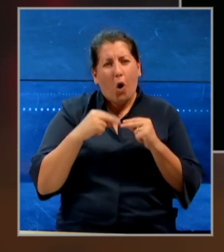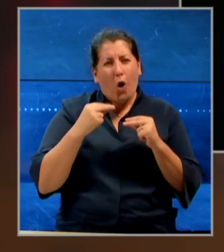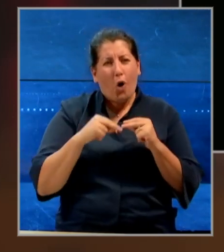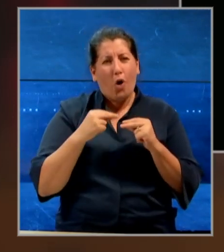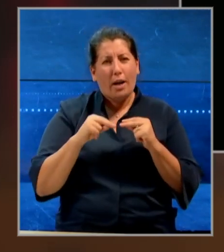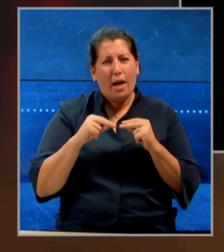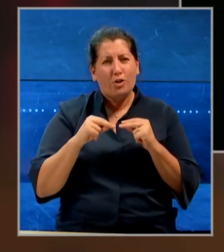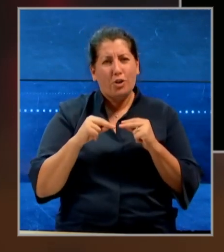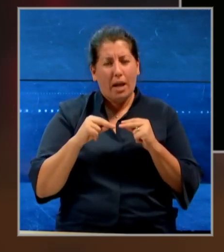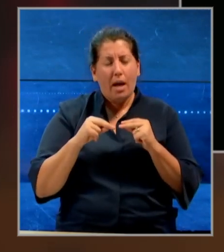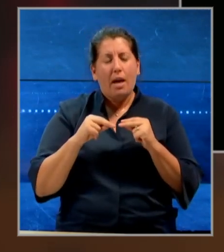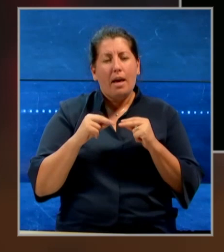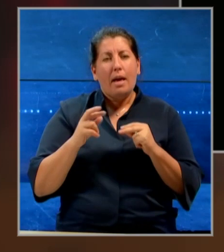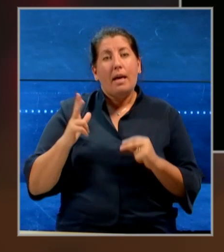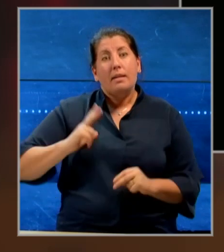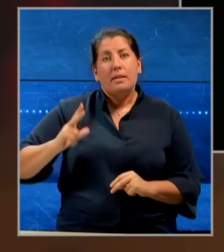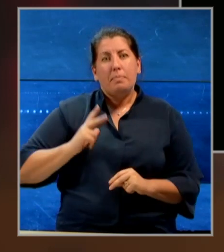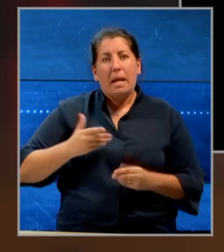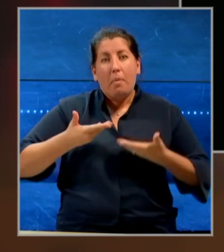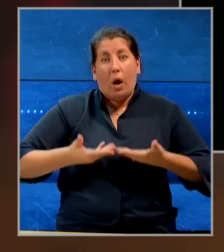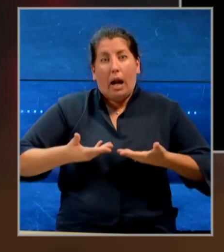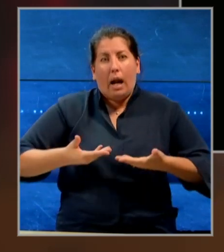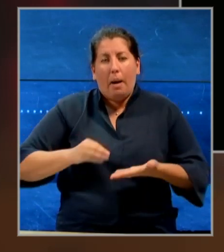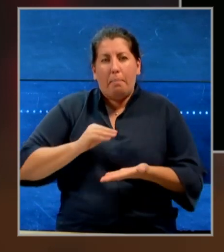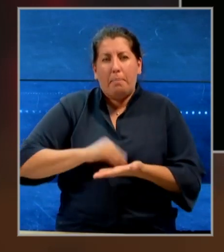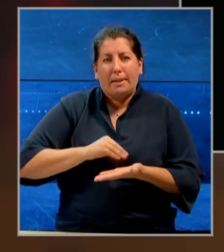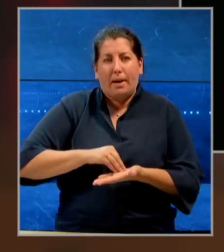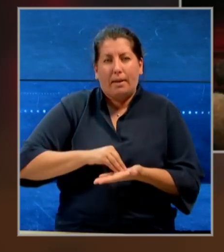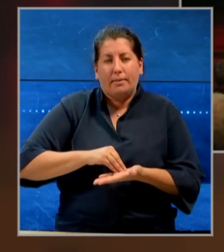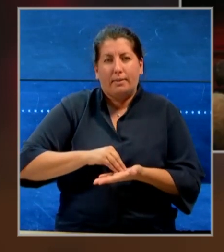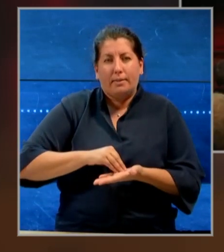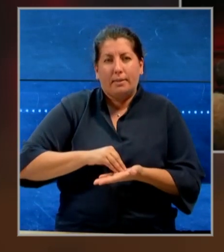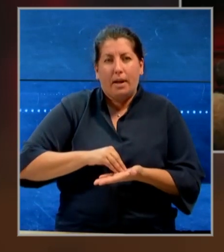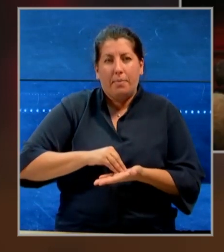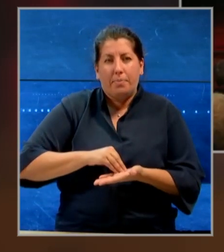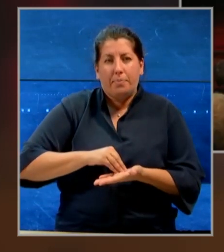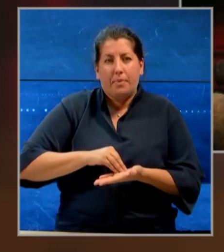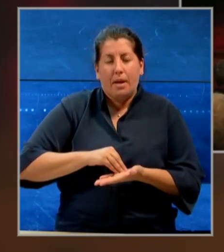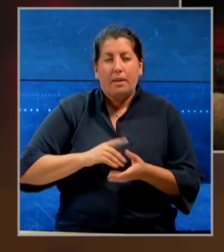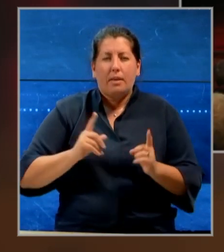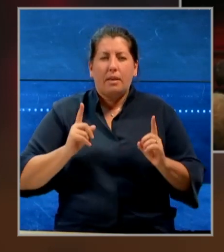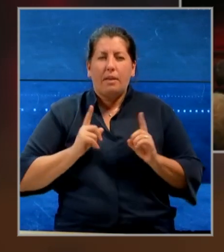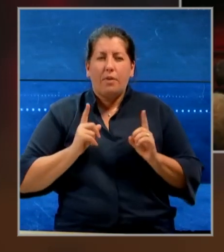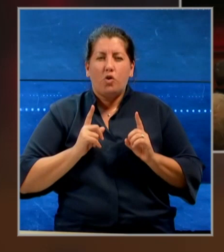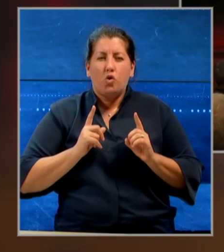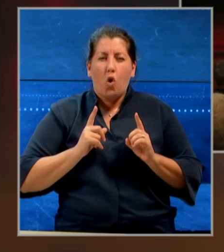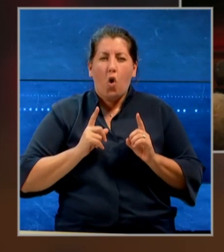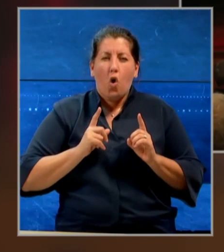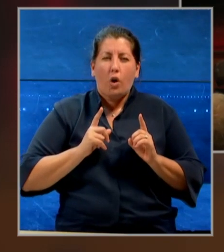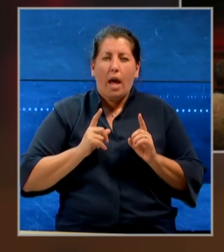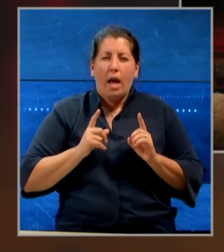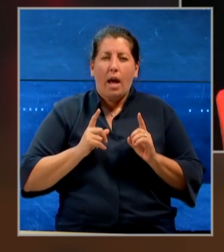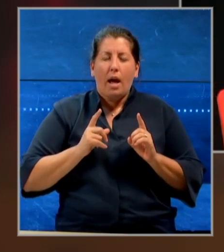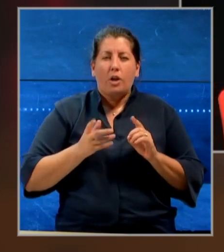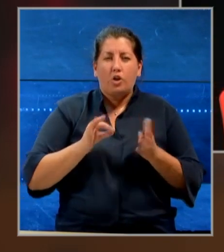possiamo vederlo in campo con continuità, perché è veramente un giocatore. Ma più difensore oppure più esterno di centrocampo? No, secondo lei? È più